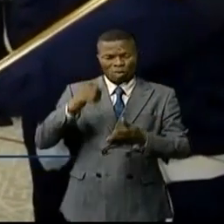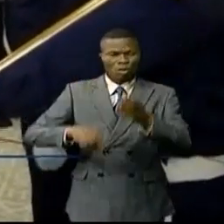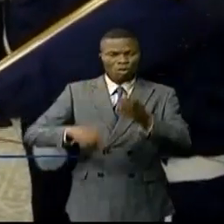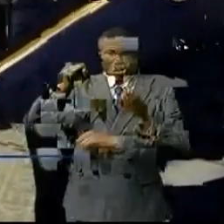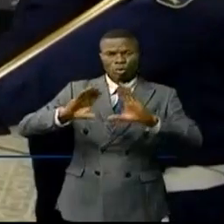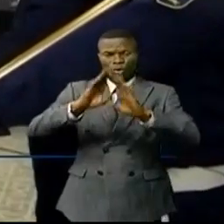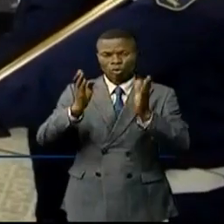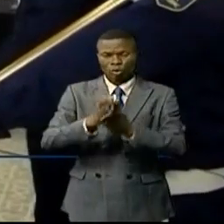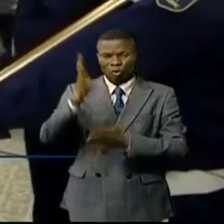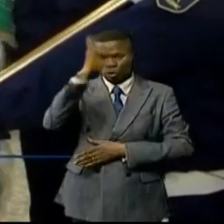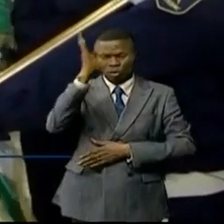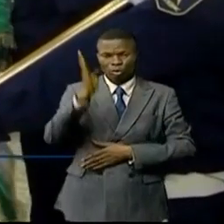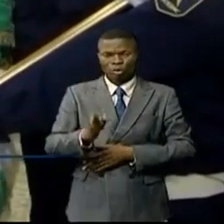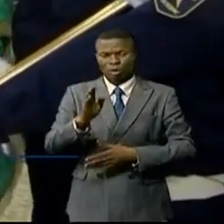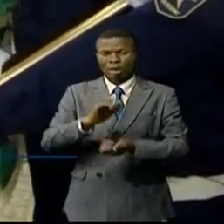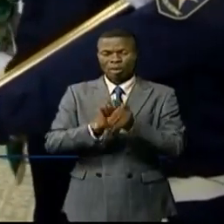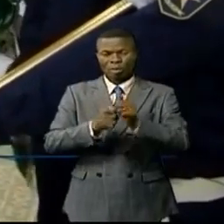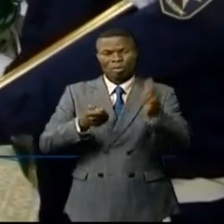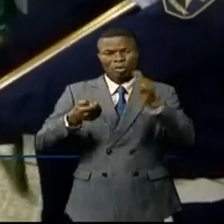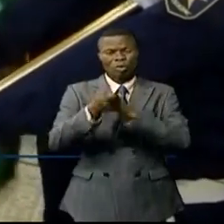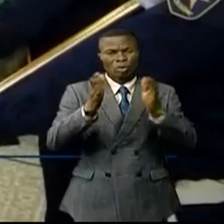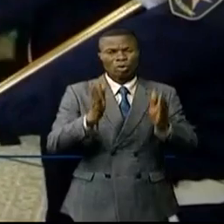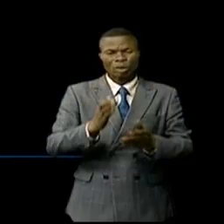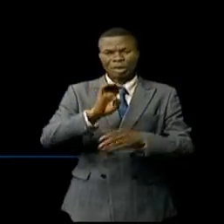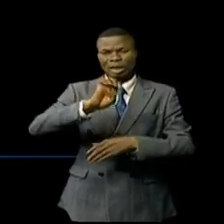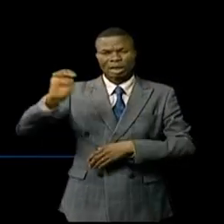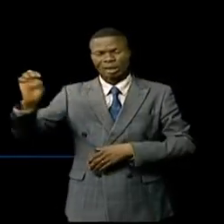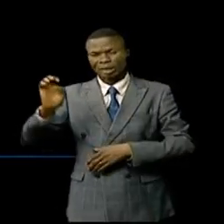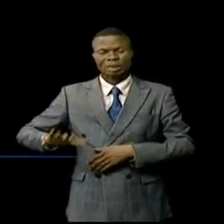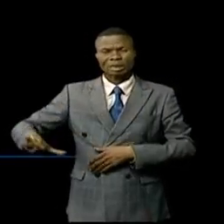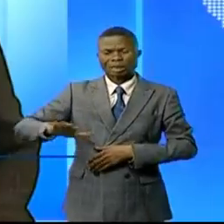contre le terrorisme et les crimes transfrontaliers.